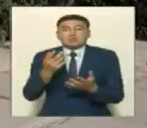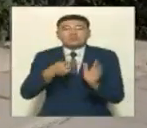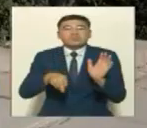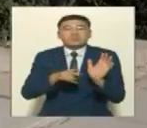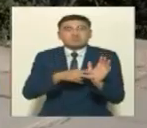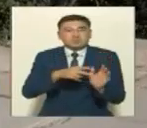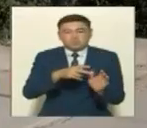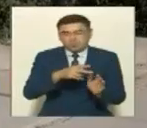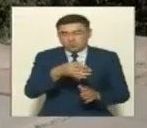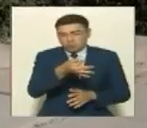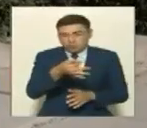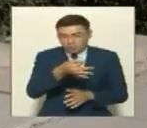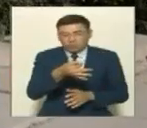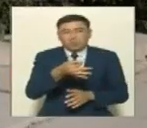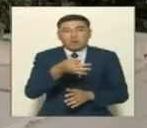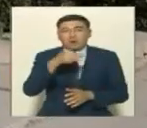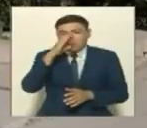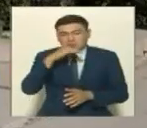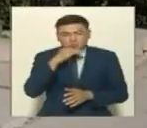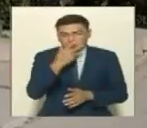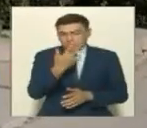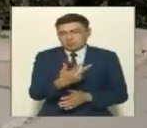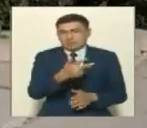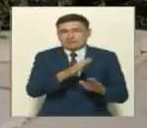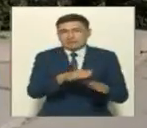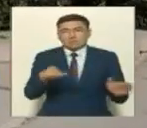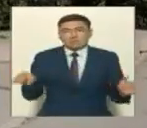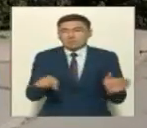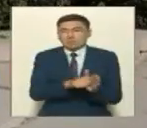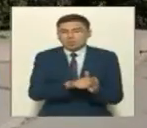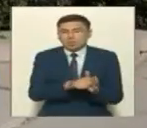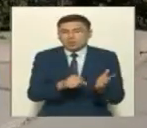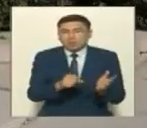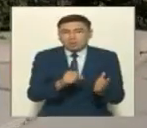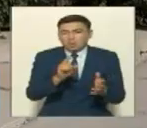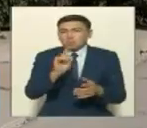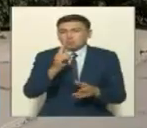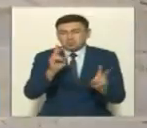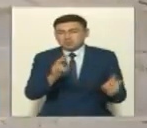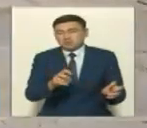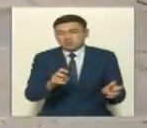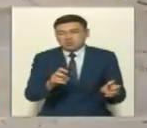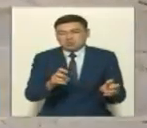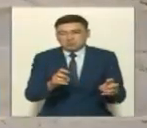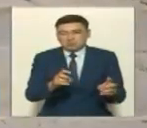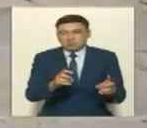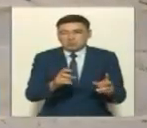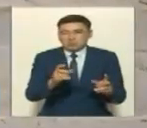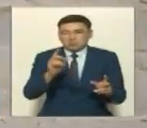27-ші микрорайонда әке 3 баласын өлтіріп отыр. Ал бұл құрбандыққа шалу деп отыр, да? Қорқыныш